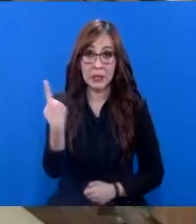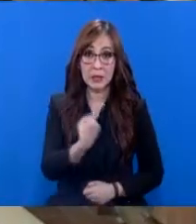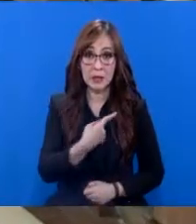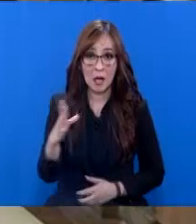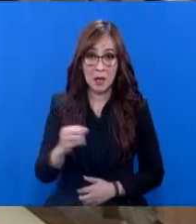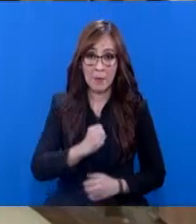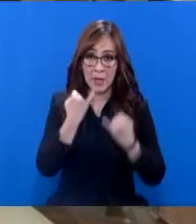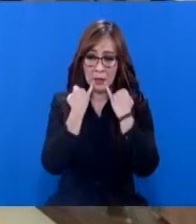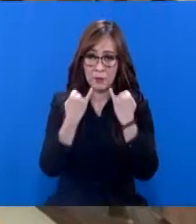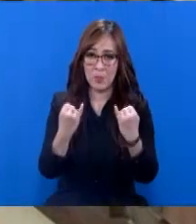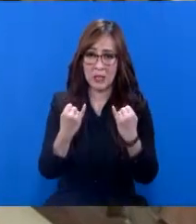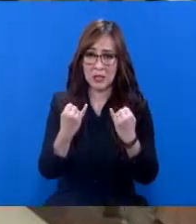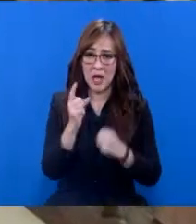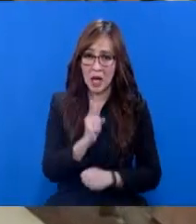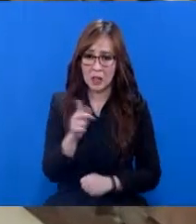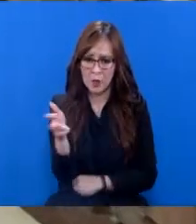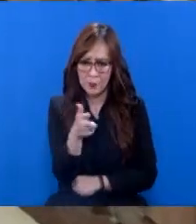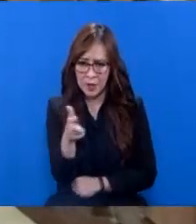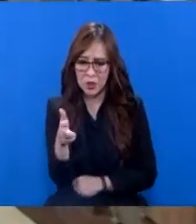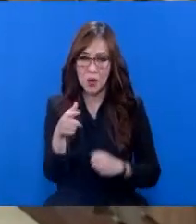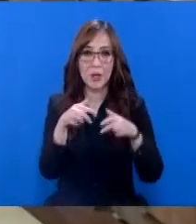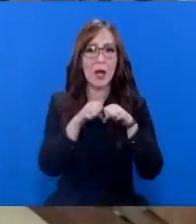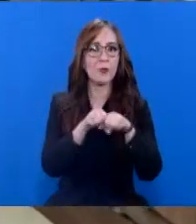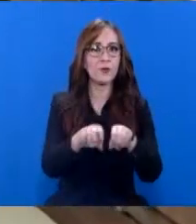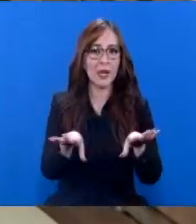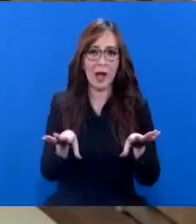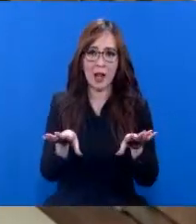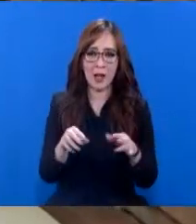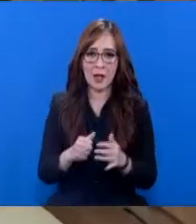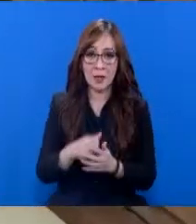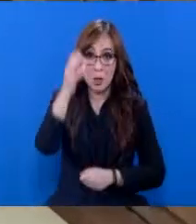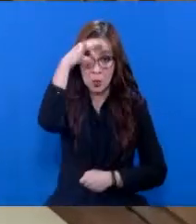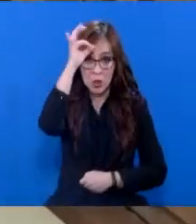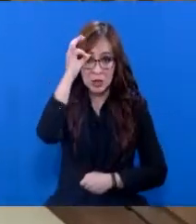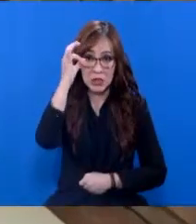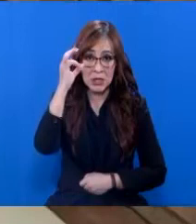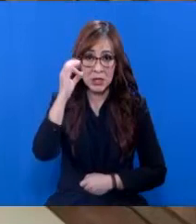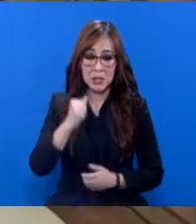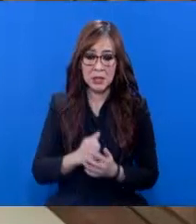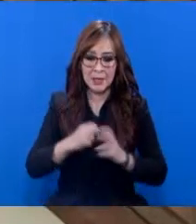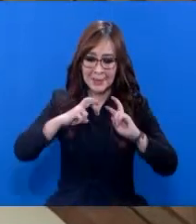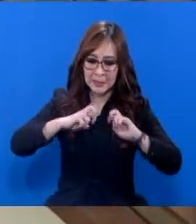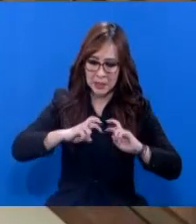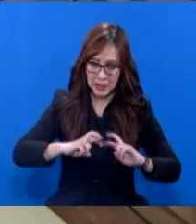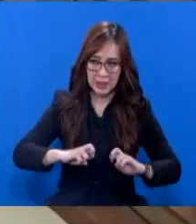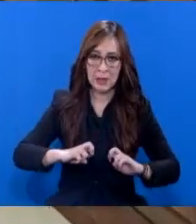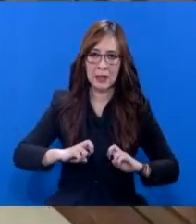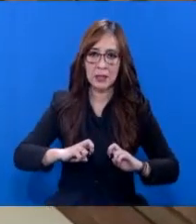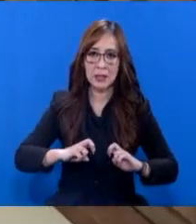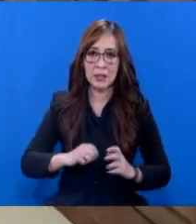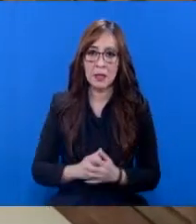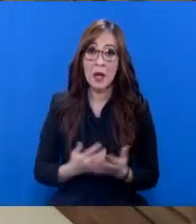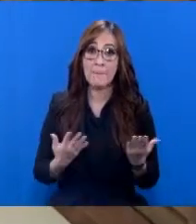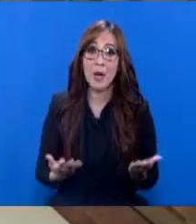adanya video yang viral ini dan kita dari Polres Gresik akan melakukan penyelidikan lebih lanjut bagaimana kronologisnya